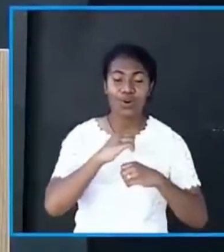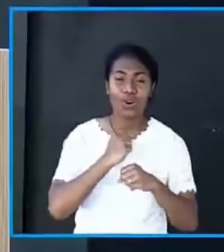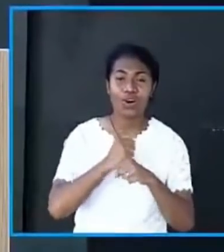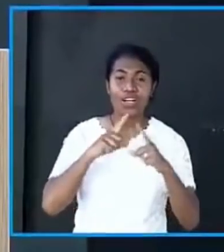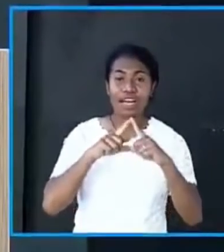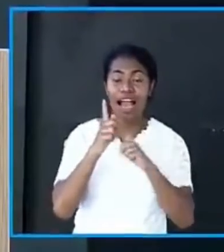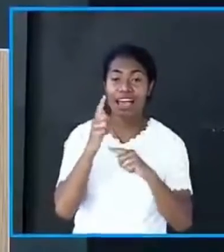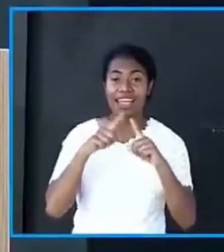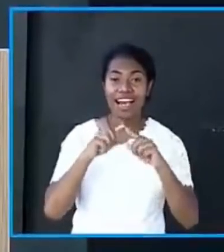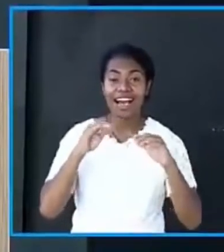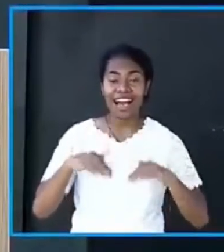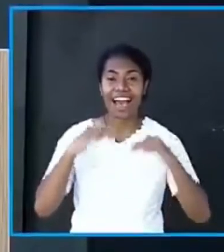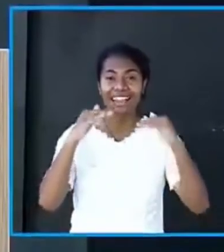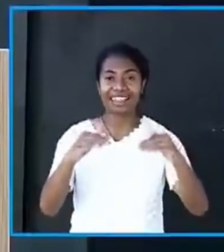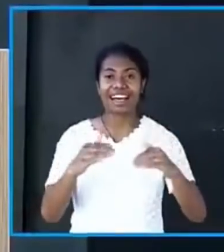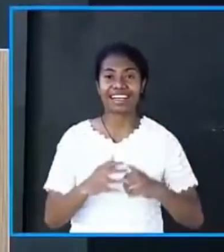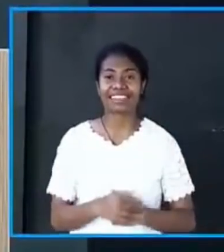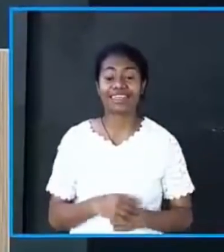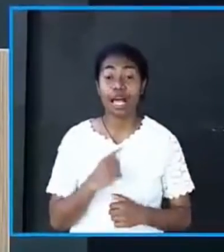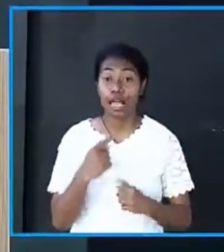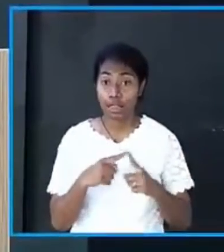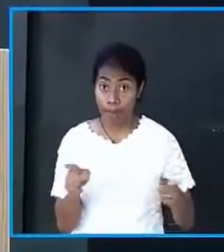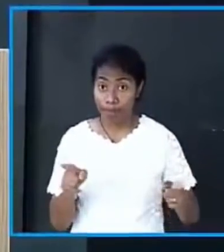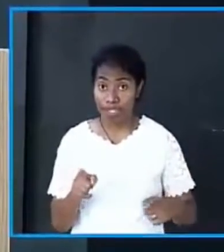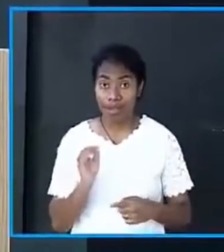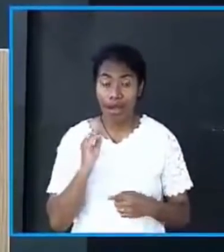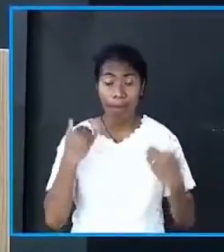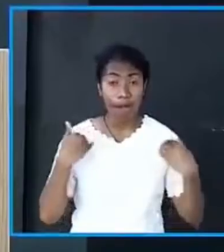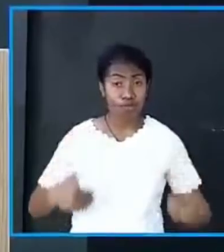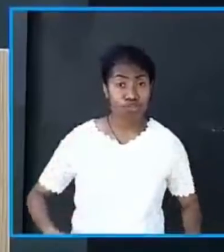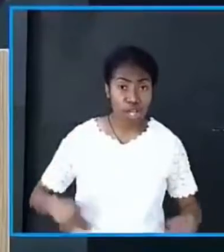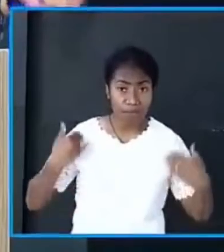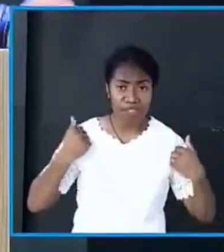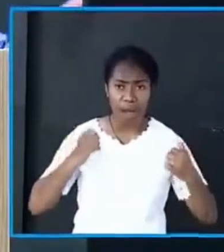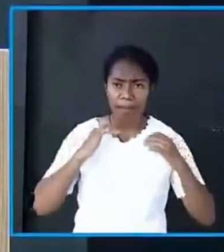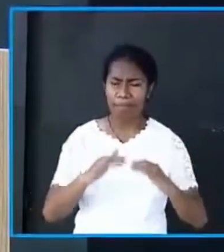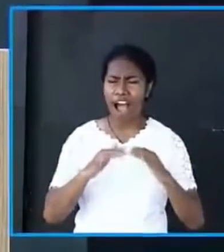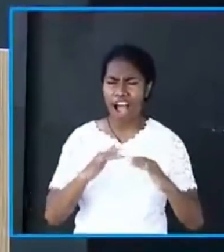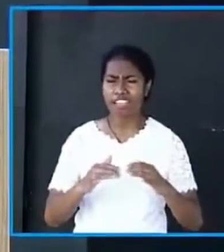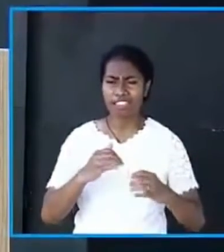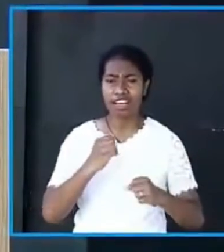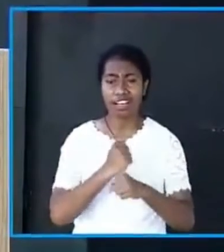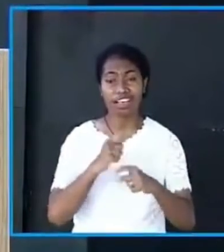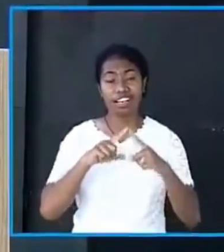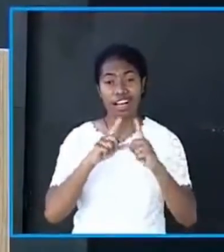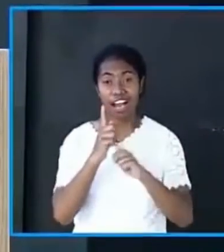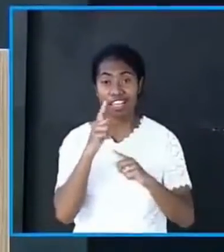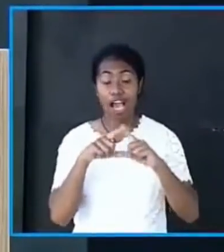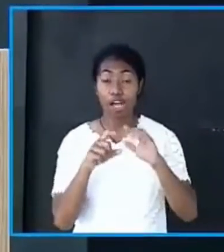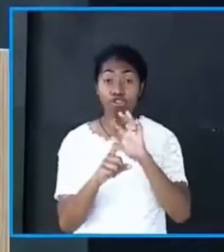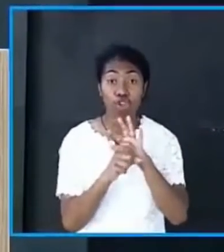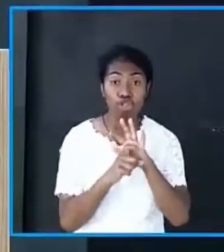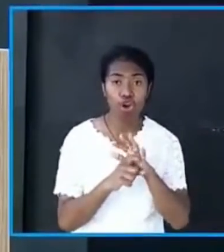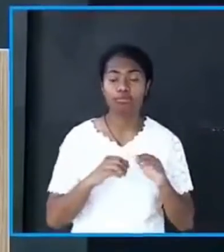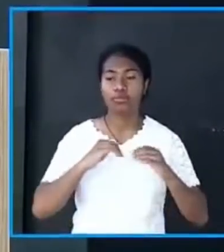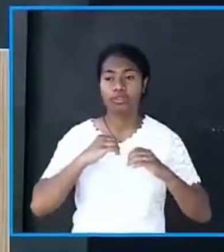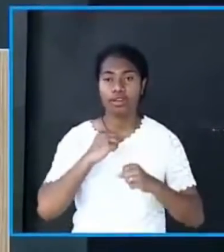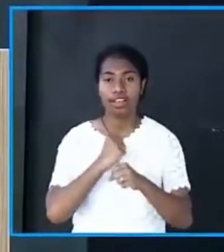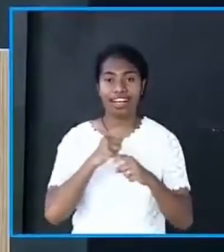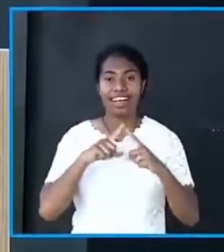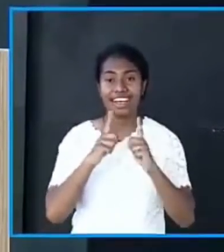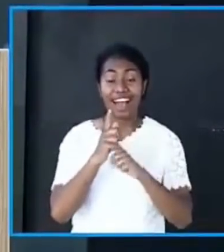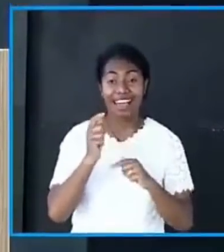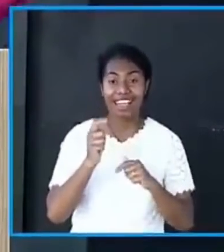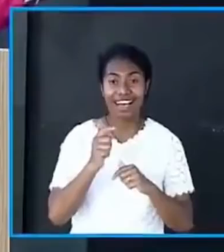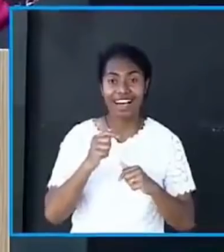gaya katak gaya kupu-kupu gaya punggung gaya bebas teh batuk